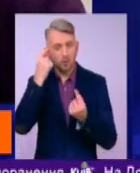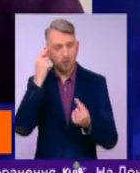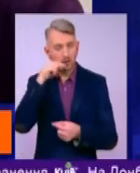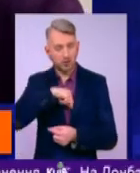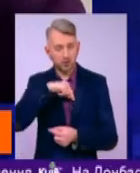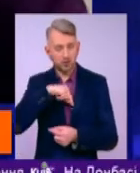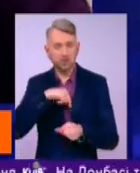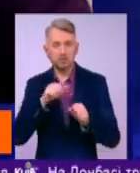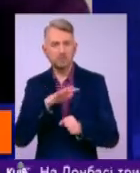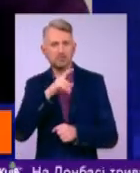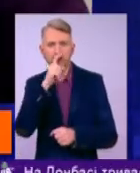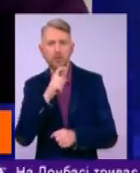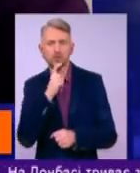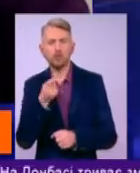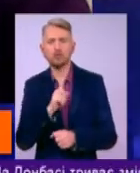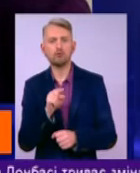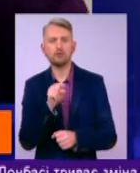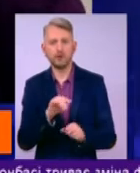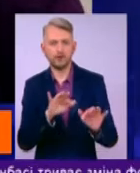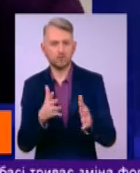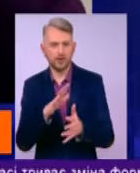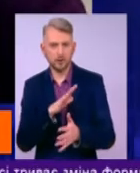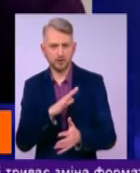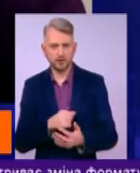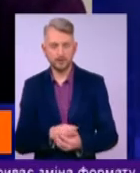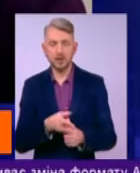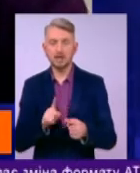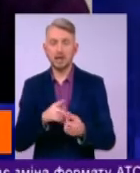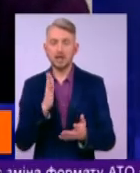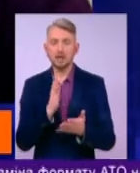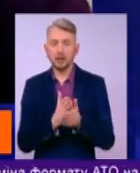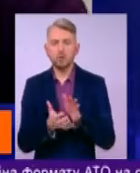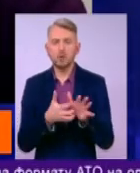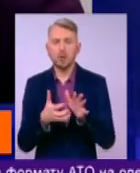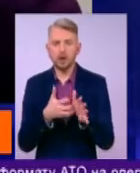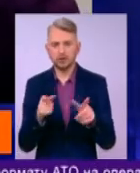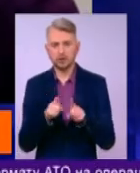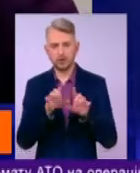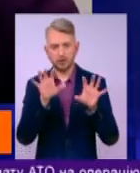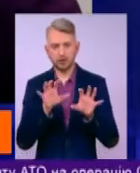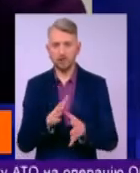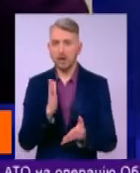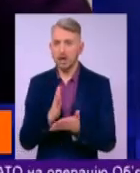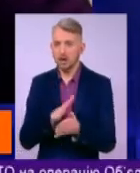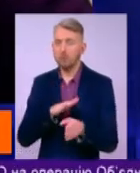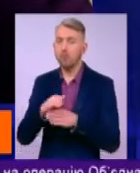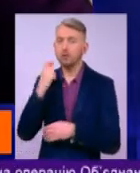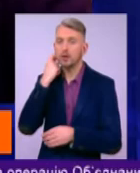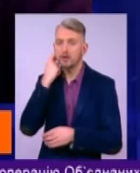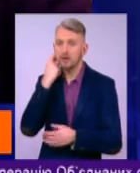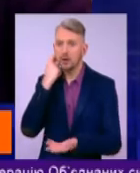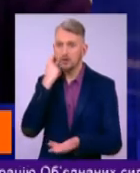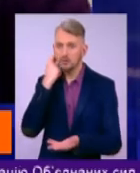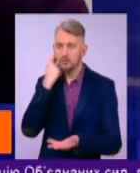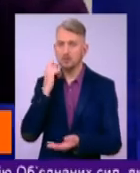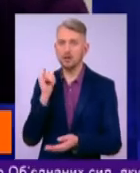може не розуміти того, що з нею відбувалося. Це є прогалиною такої законодавства. Але є повноліття,